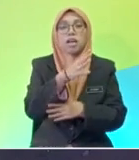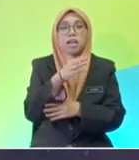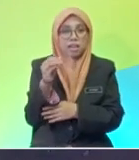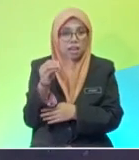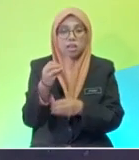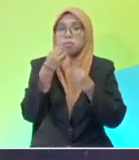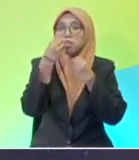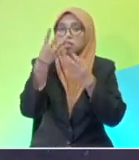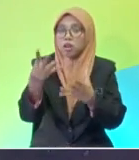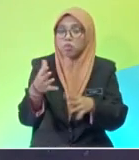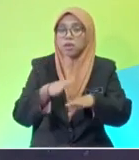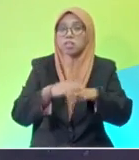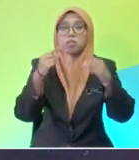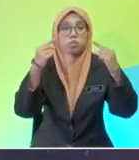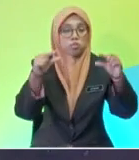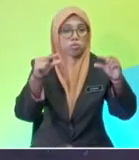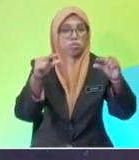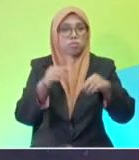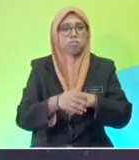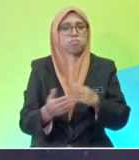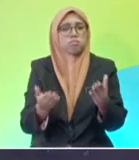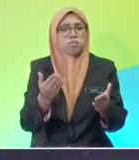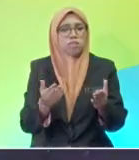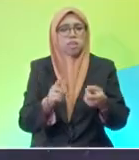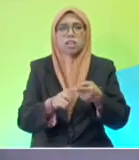mungkin kawan Tengah menangis